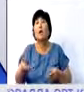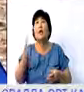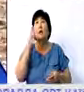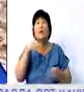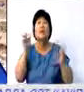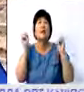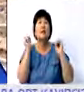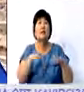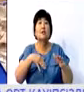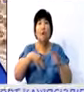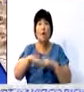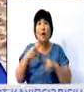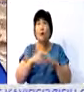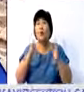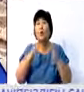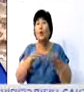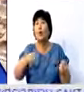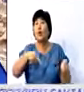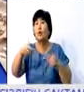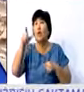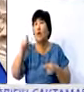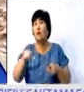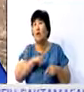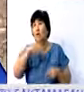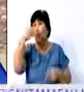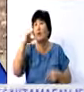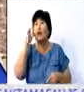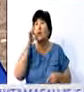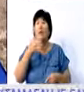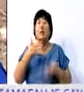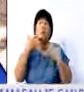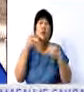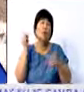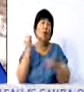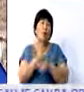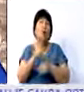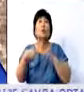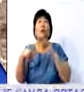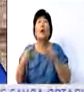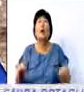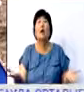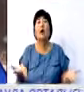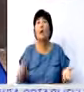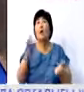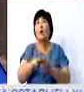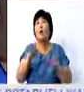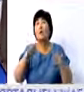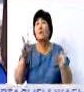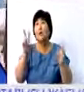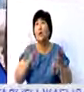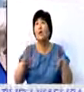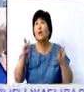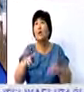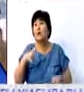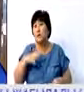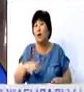тастап кетеді екен, ал ол үйге көшіп келген адам өзгенің ит мысығын қуып шығады, сосын қаңғымай қатеді, қоқыс кезіп жан бағуға